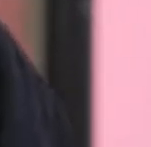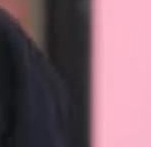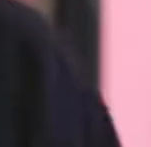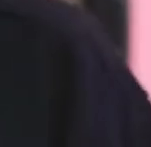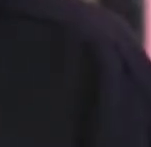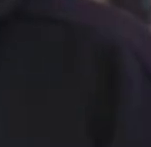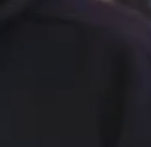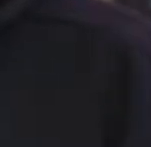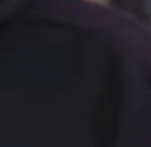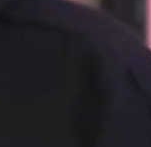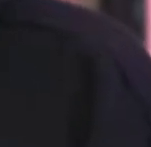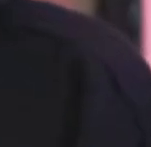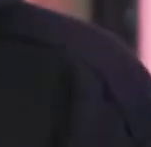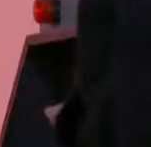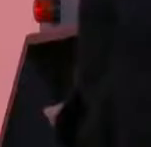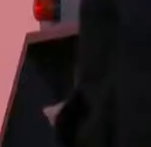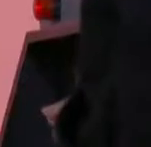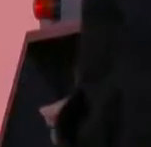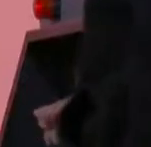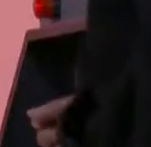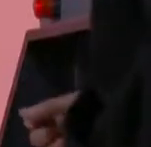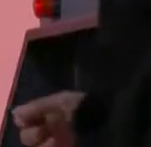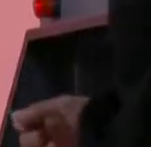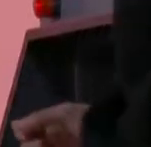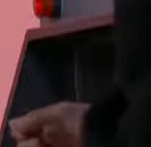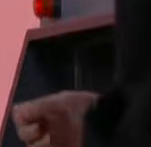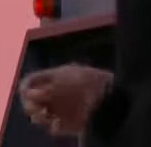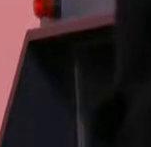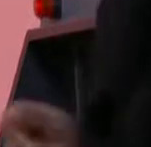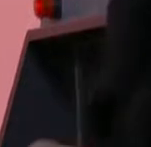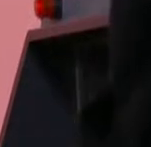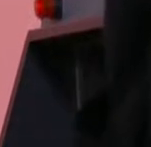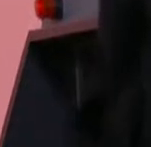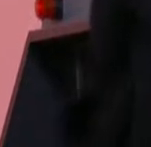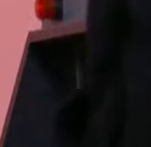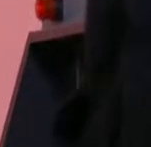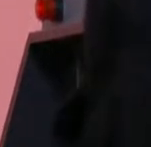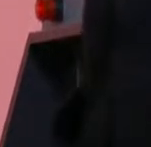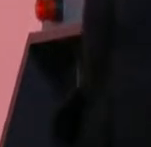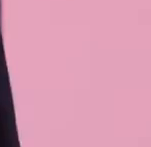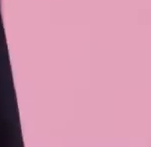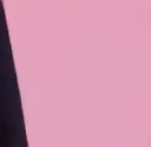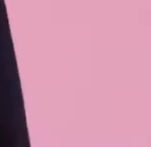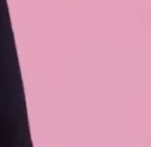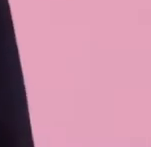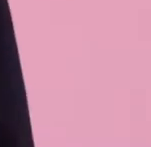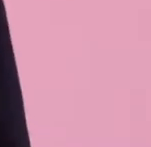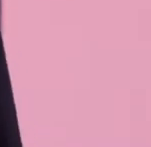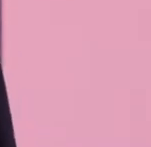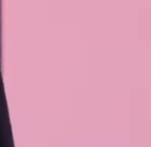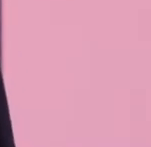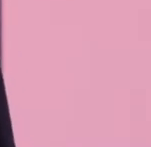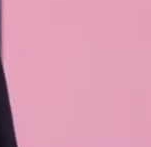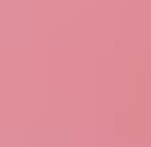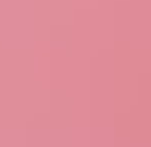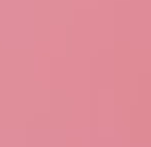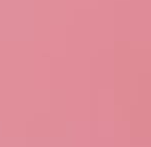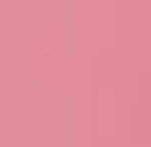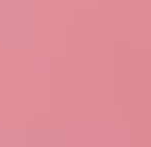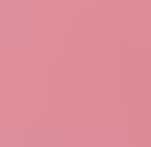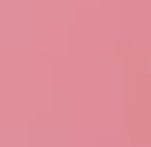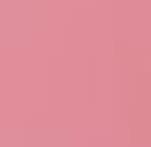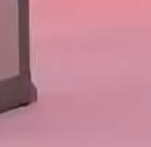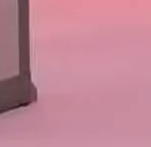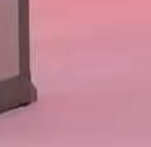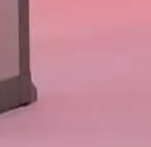Penyakit. Ah, kamu virus, bukan virus. Untung si bos sudah divaksinasi. Jadi saya bisa kenal